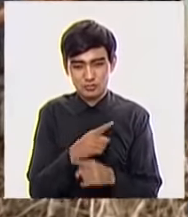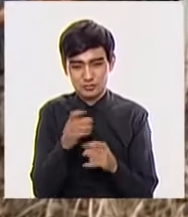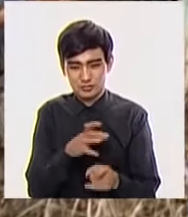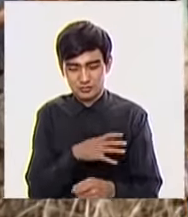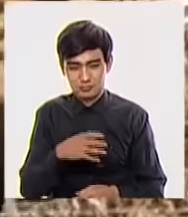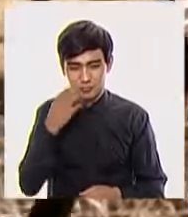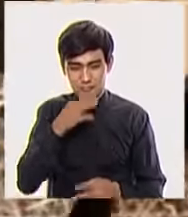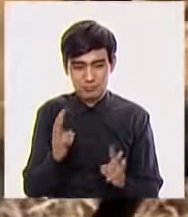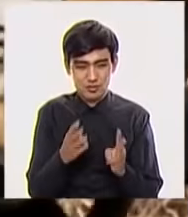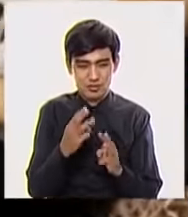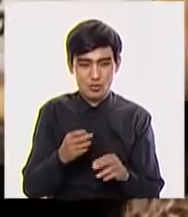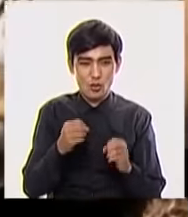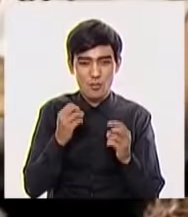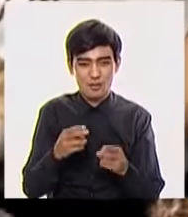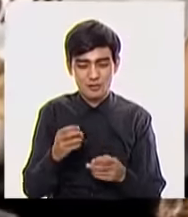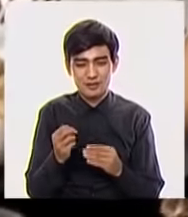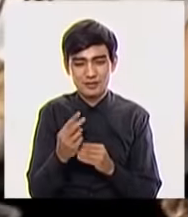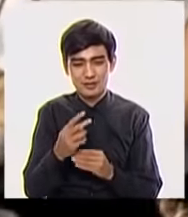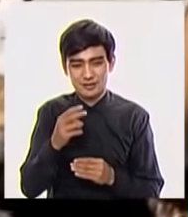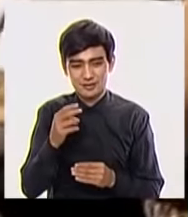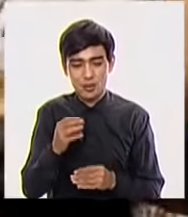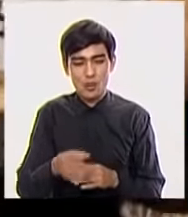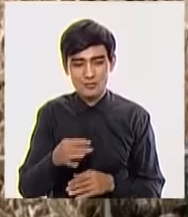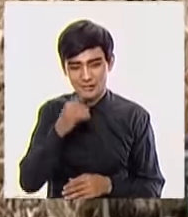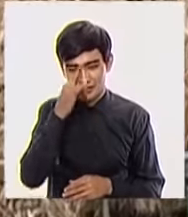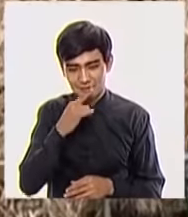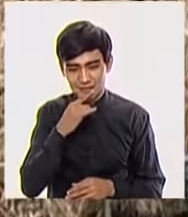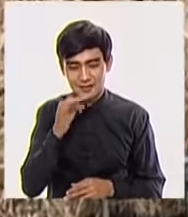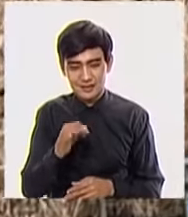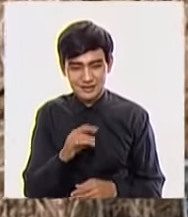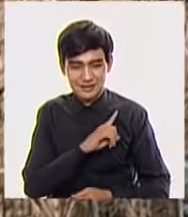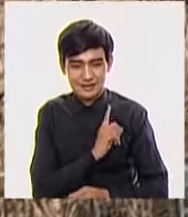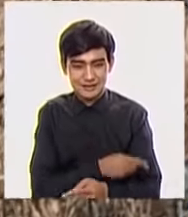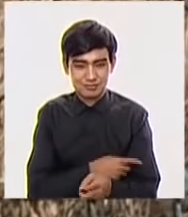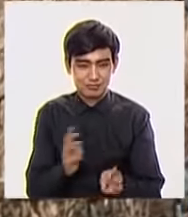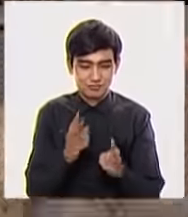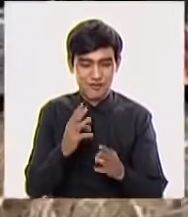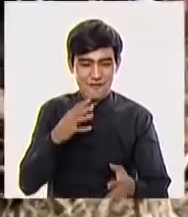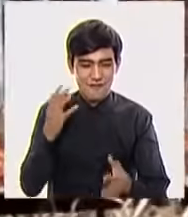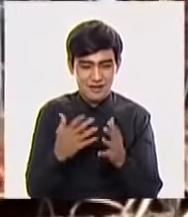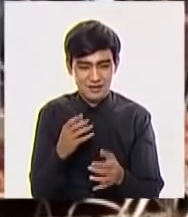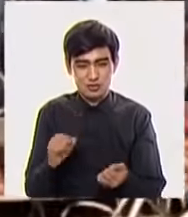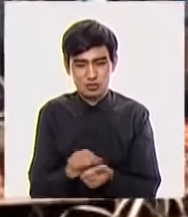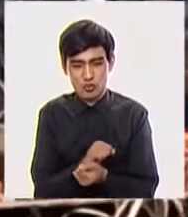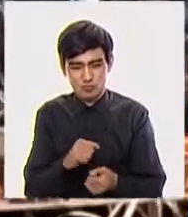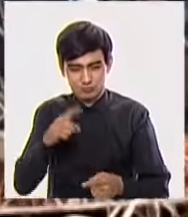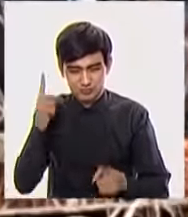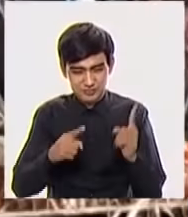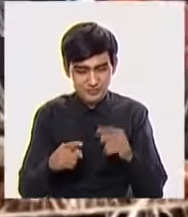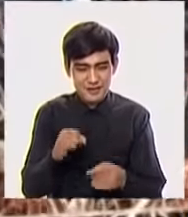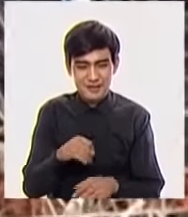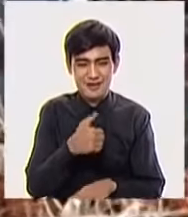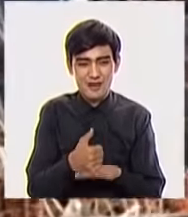высокую пожароопасность объявили в 12 областях Казахстана. Сильная жара, ветер, сухие грозовые разряды и,